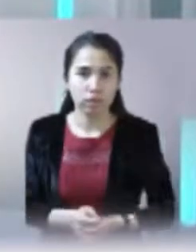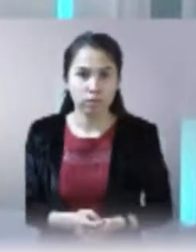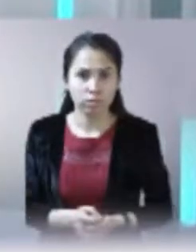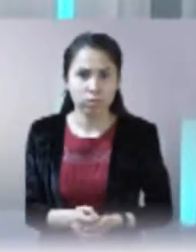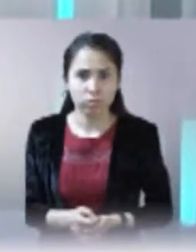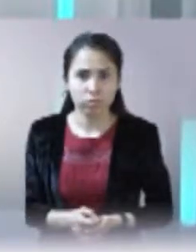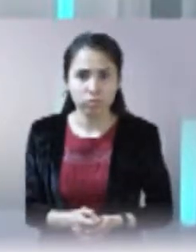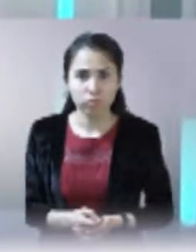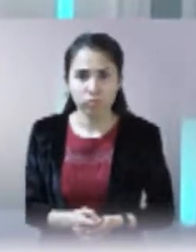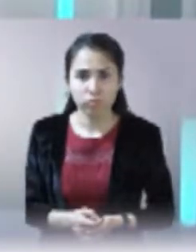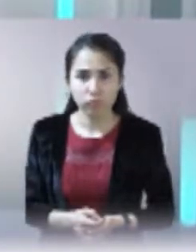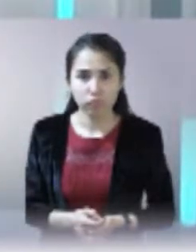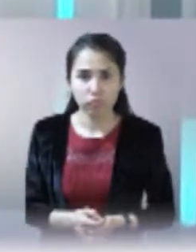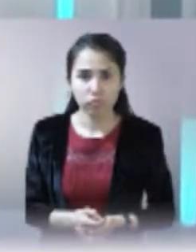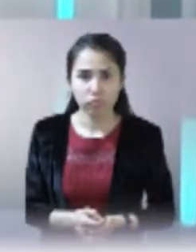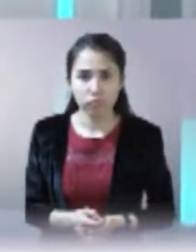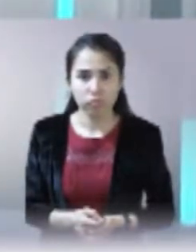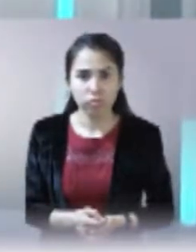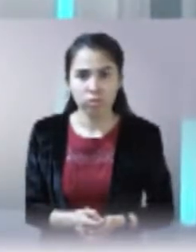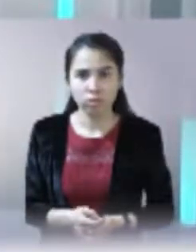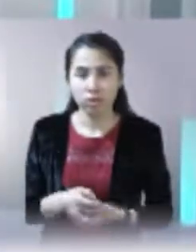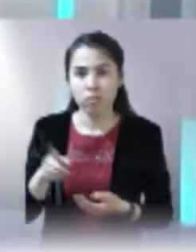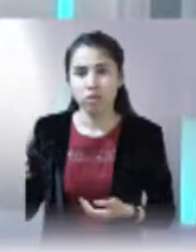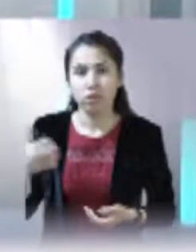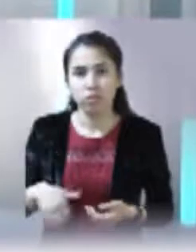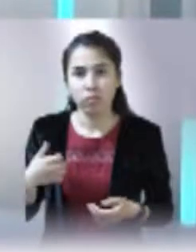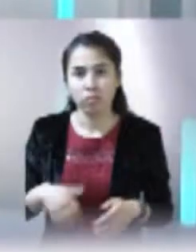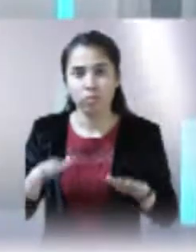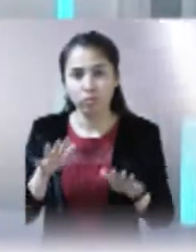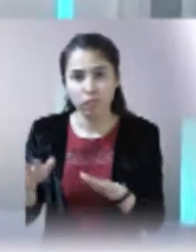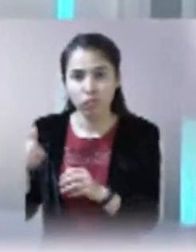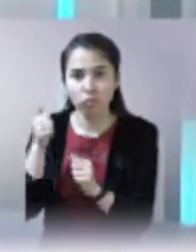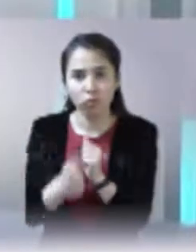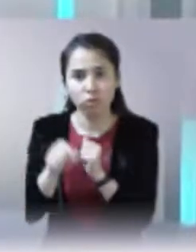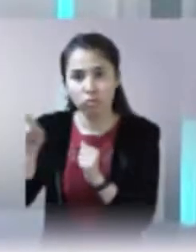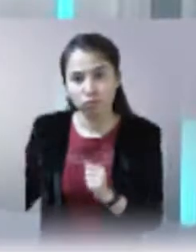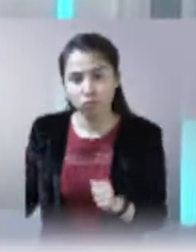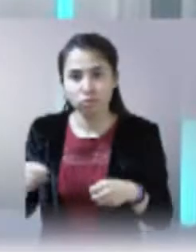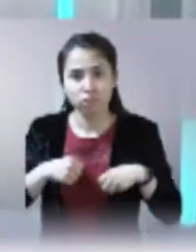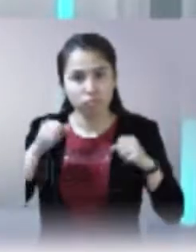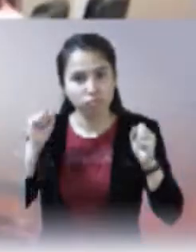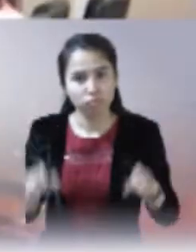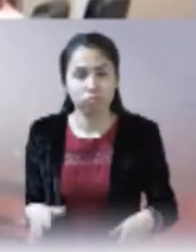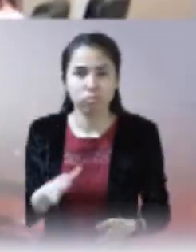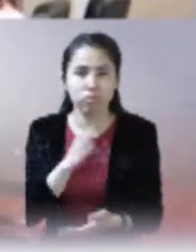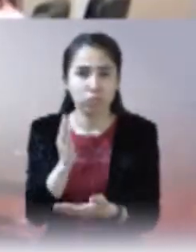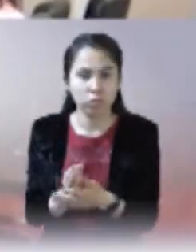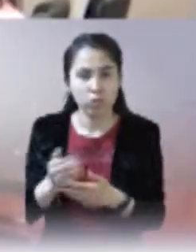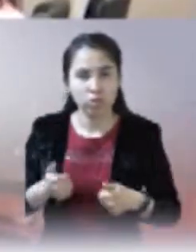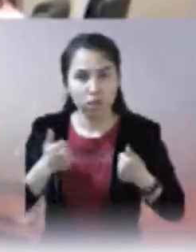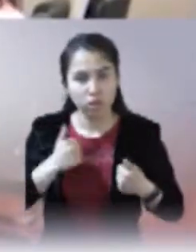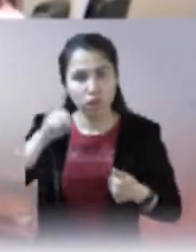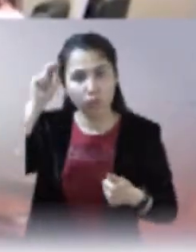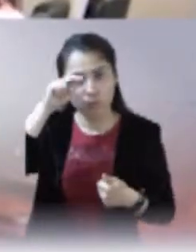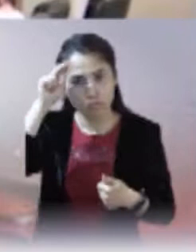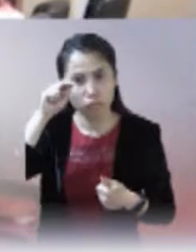кто повесил флаг с грубейшими нарушениями, в их числе управление экологии, спорта и строительства. С 10 по 14